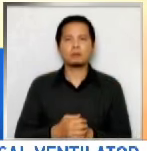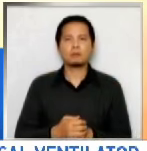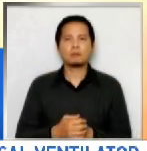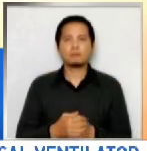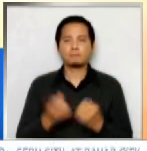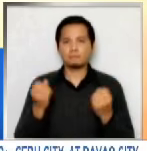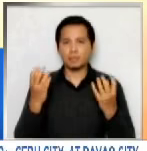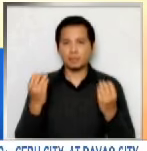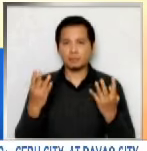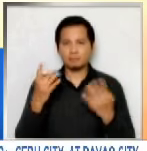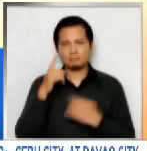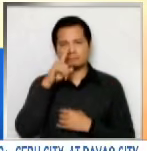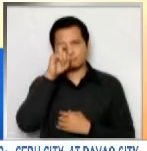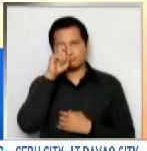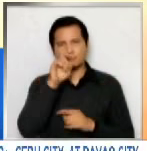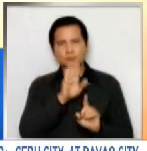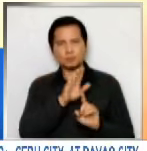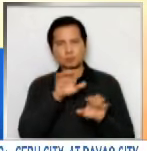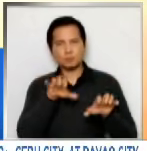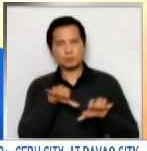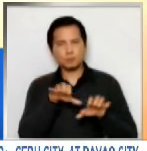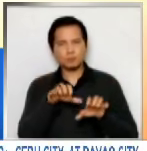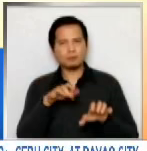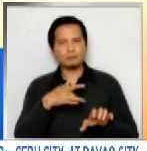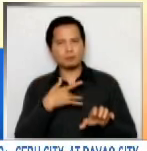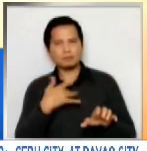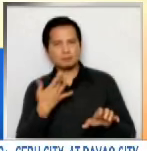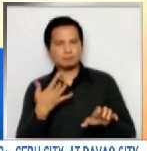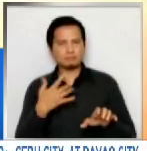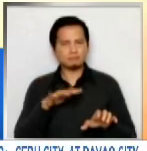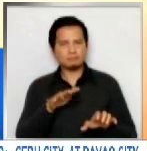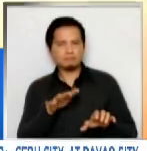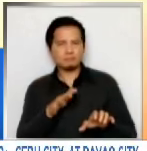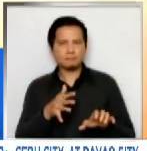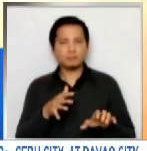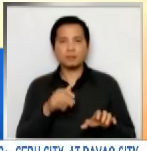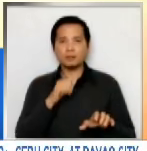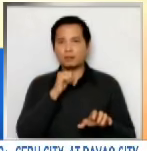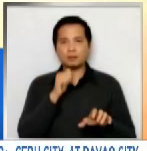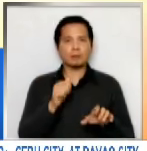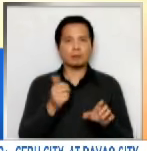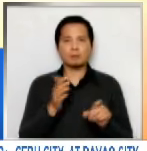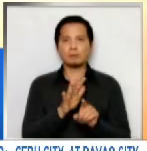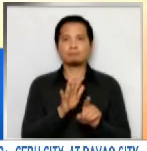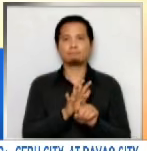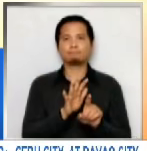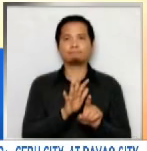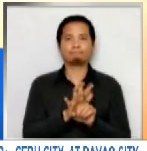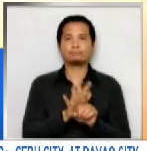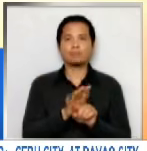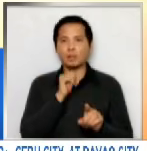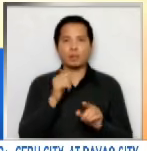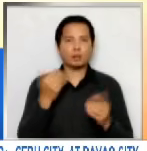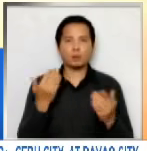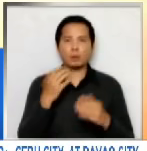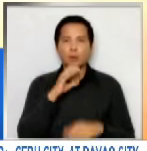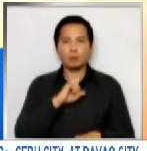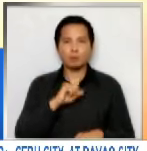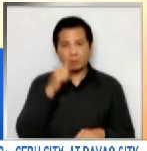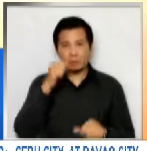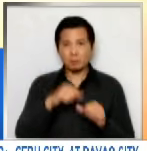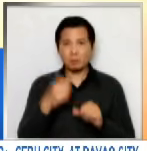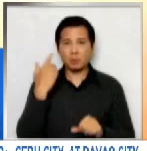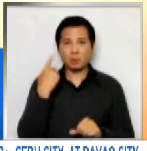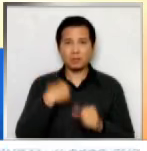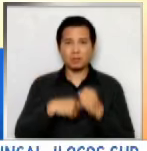questionable practices. So actually, hindi na nababago sa atin ito. If you will remember, almost a year ago, meron yung mga kaso